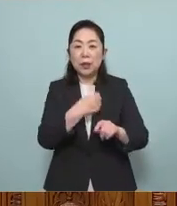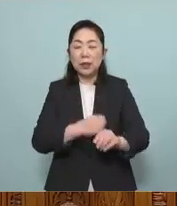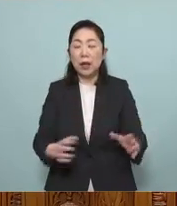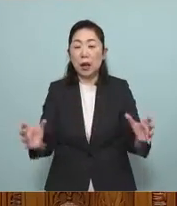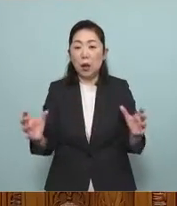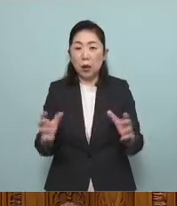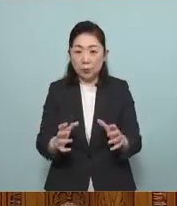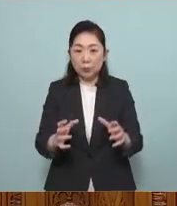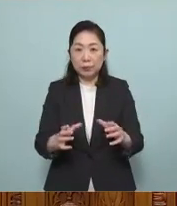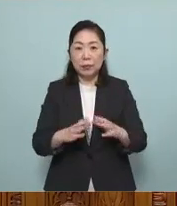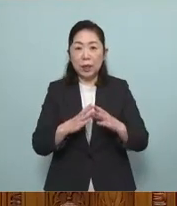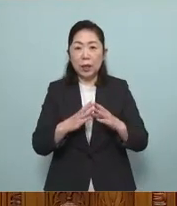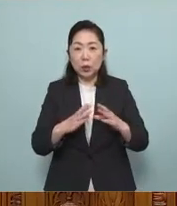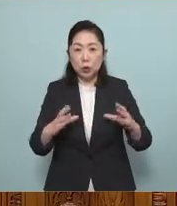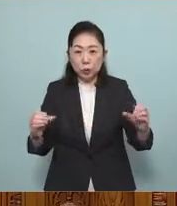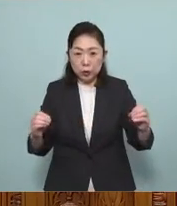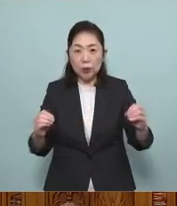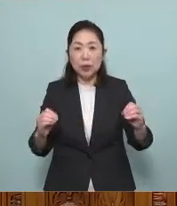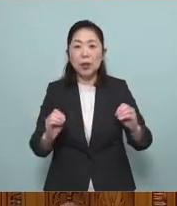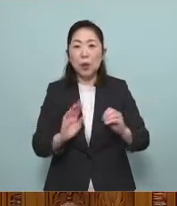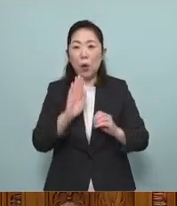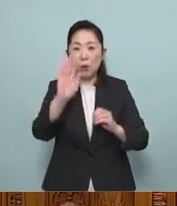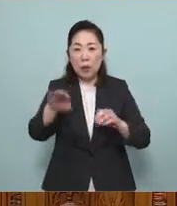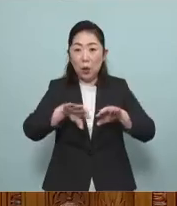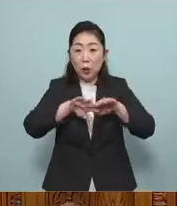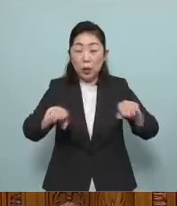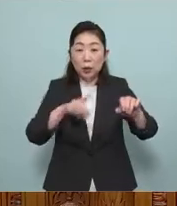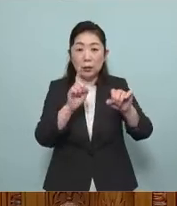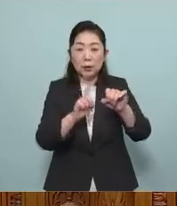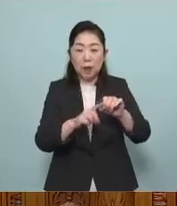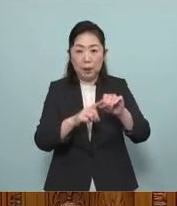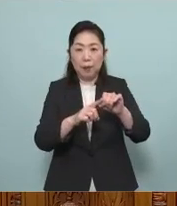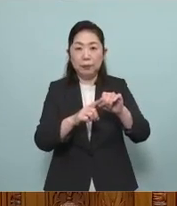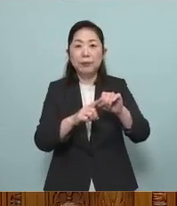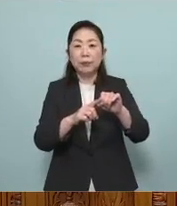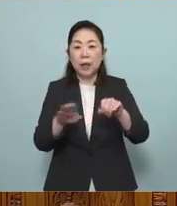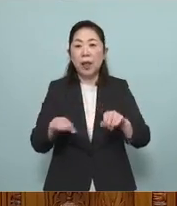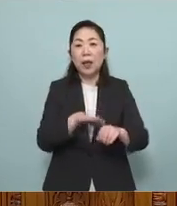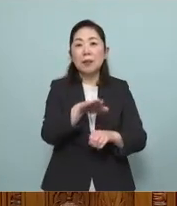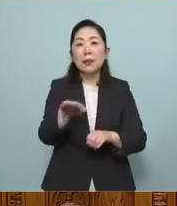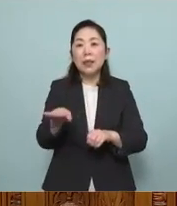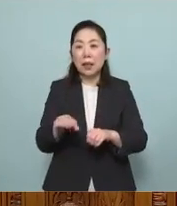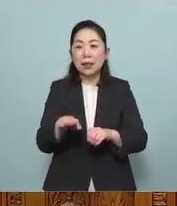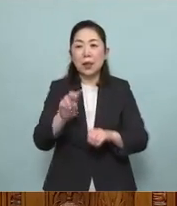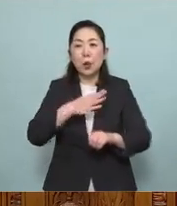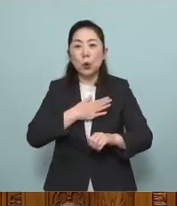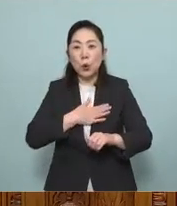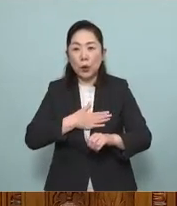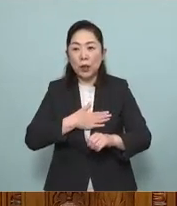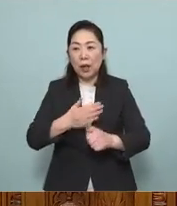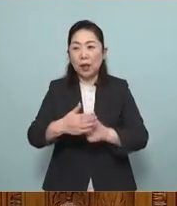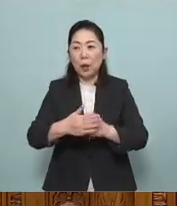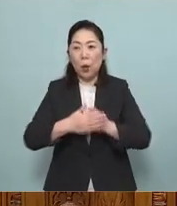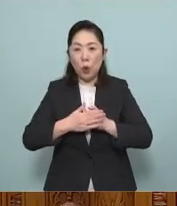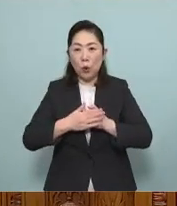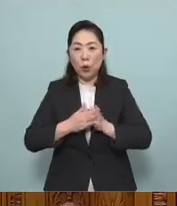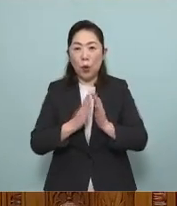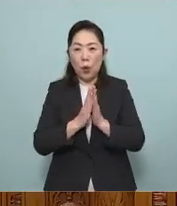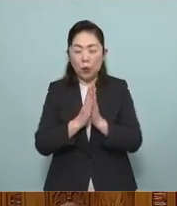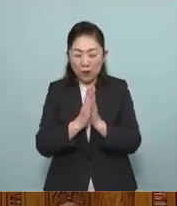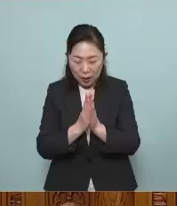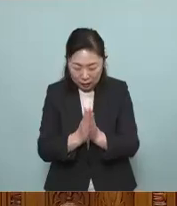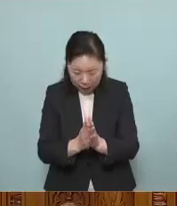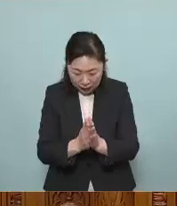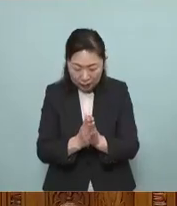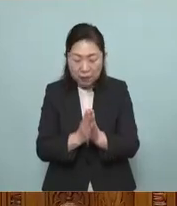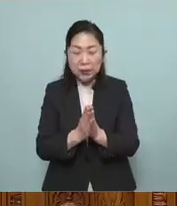せ、この国の未来を切り開くため、心より国民の皆さんのご理解とご協力をお願いいた